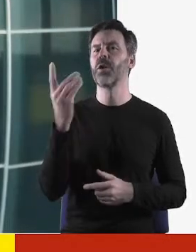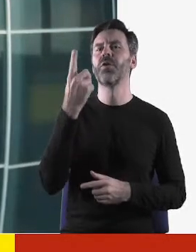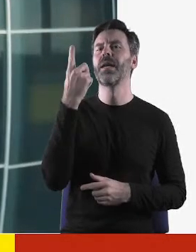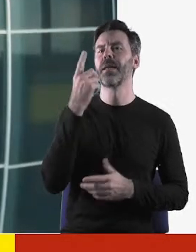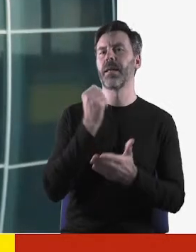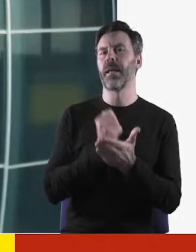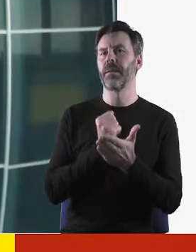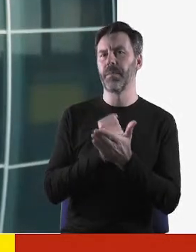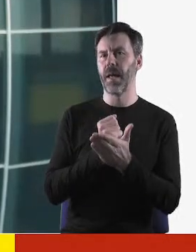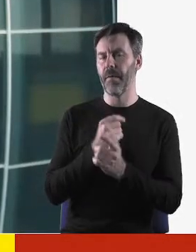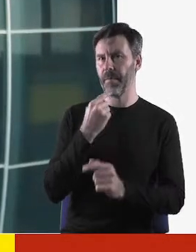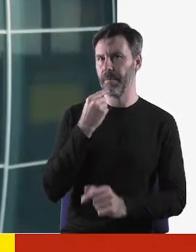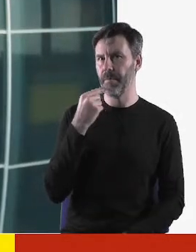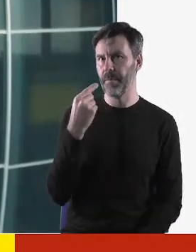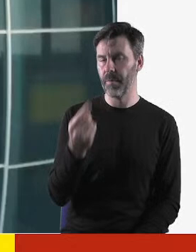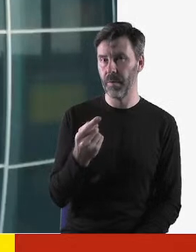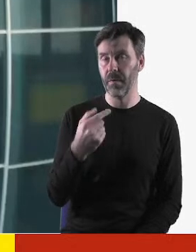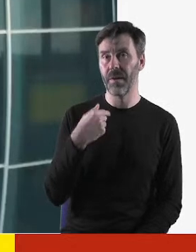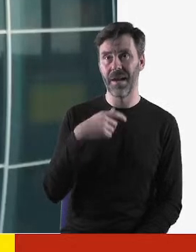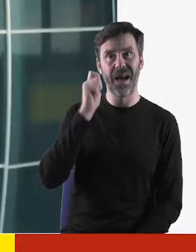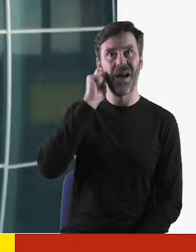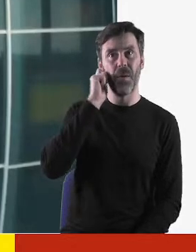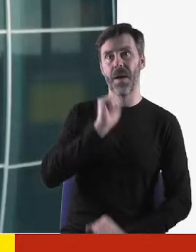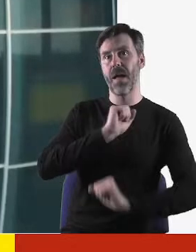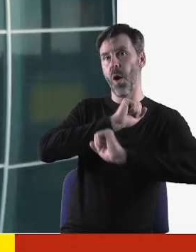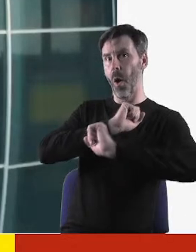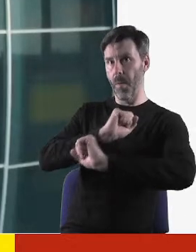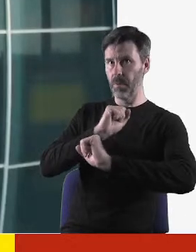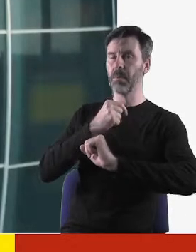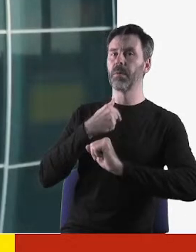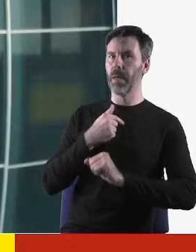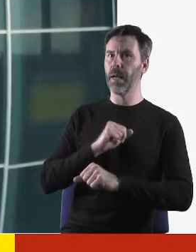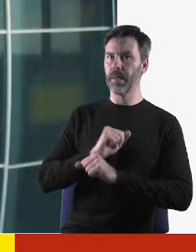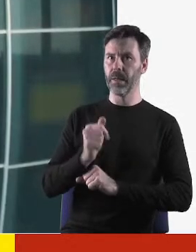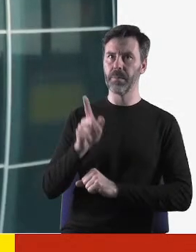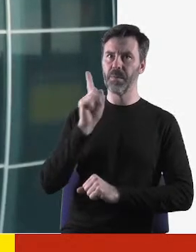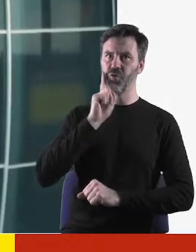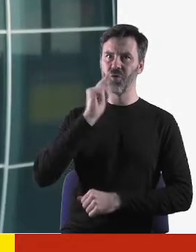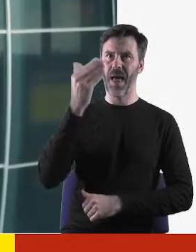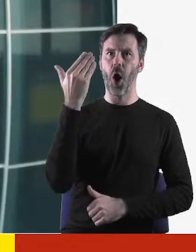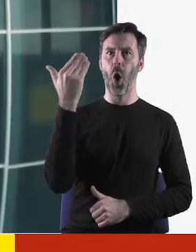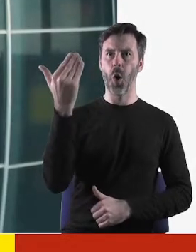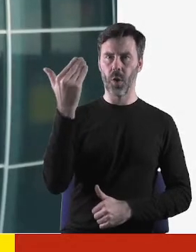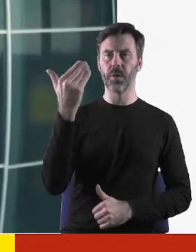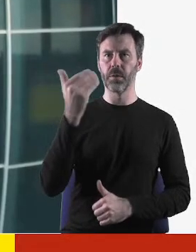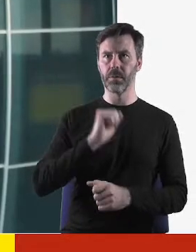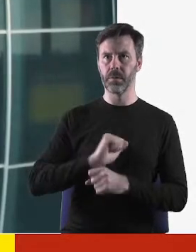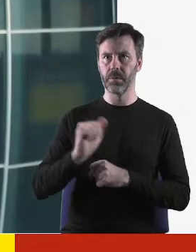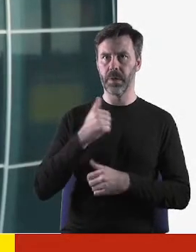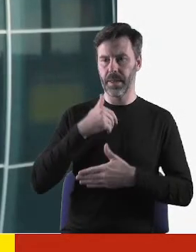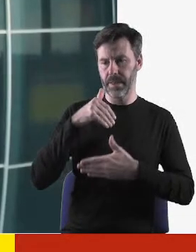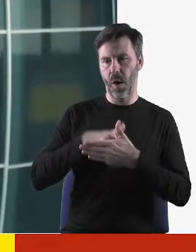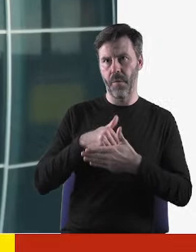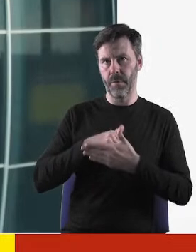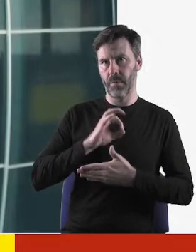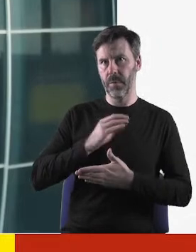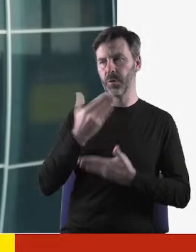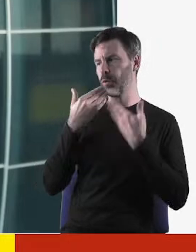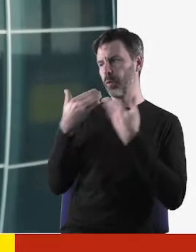jedno zdanie jeśli mogę. I obrona kobiety mieści się absolutnie w moim pojęciu honoru, dlatego też zachowałem się, jak się zachowałem. Dziękuję